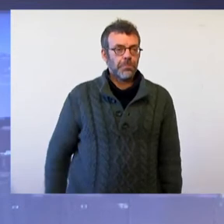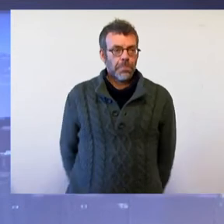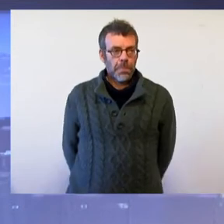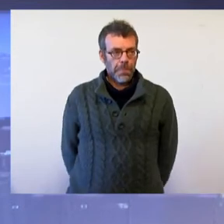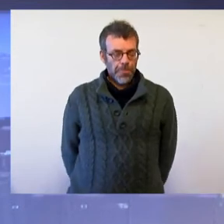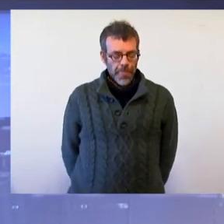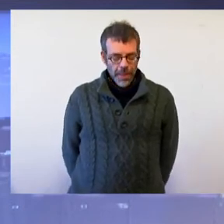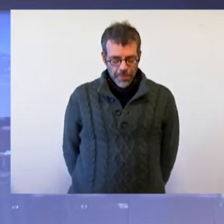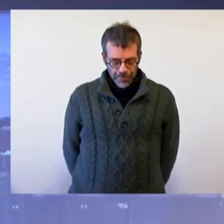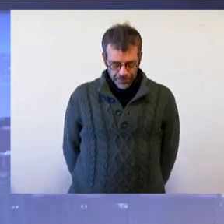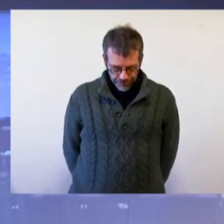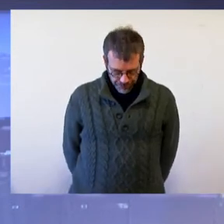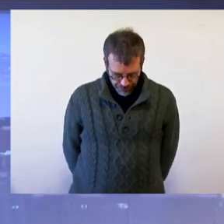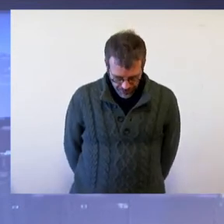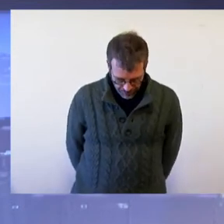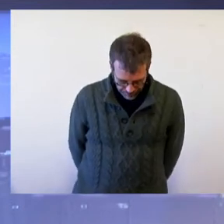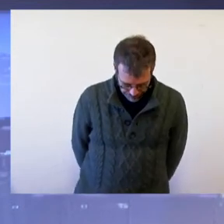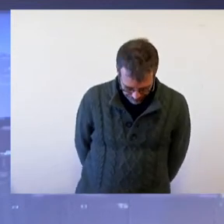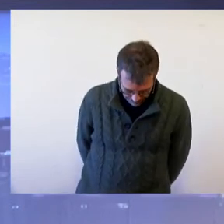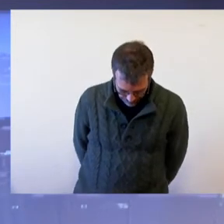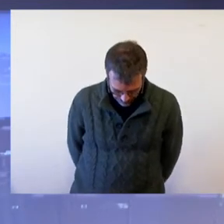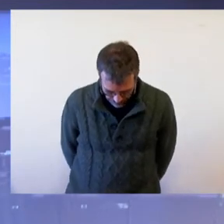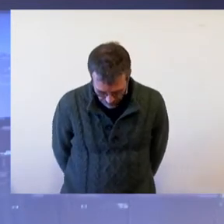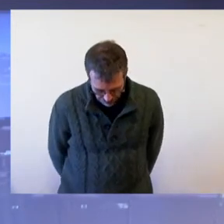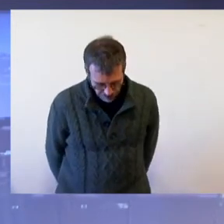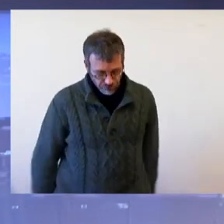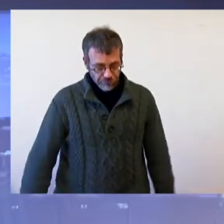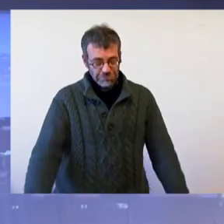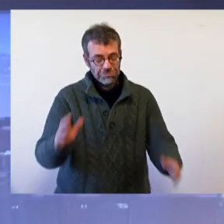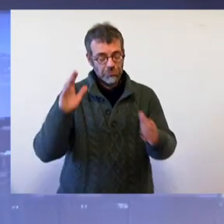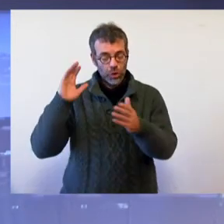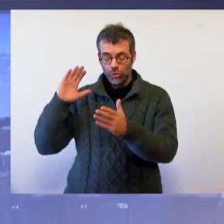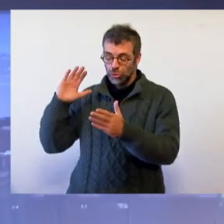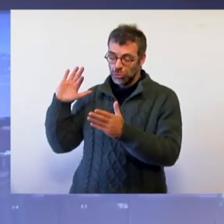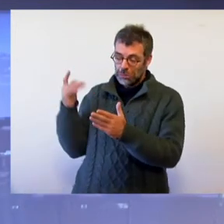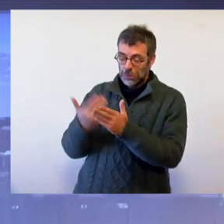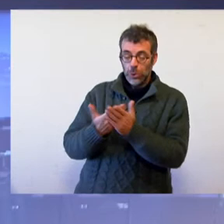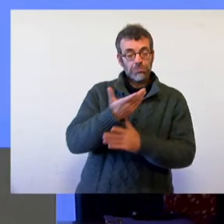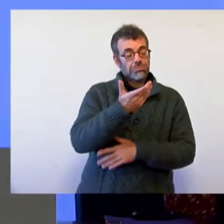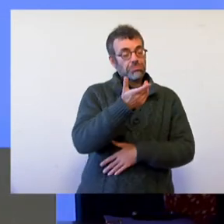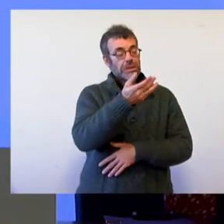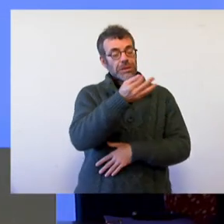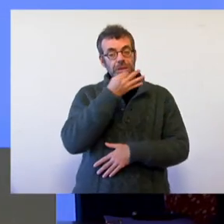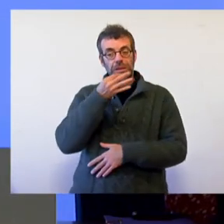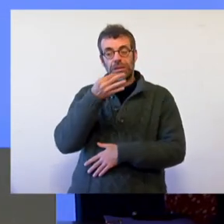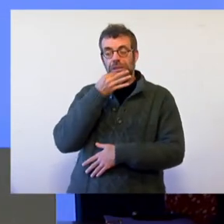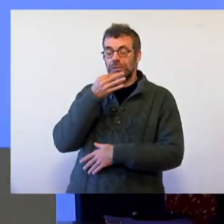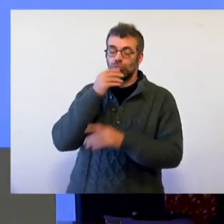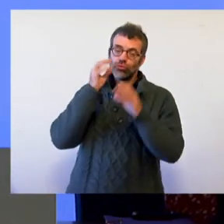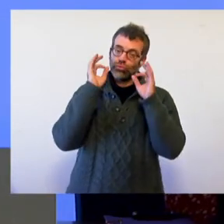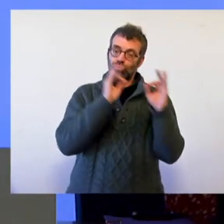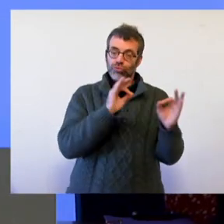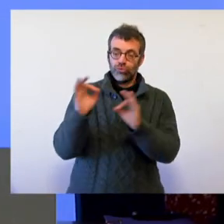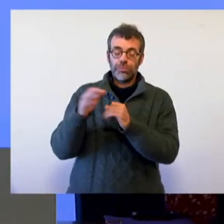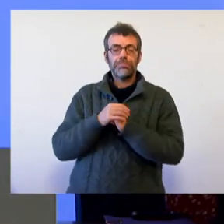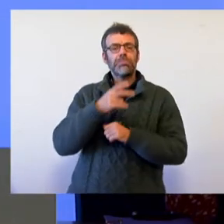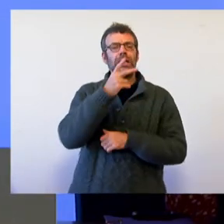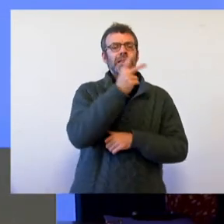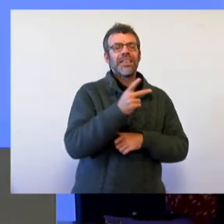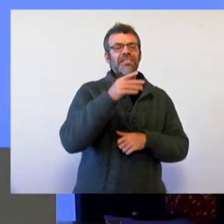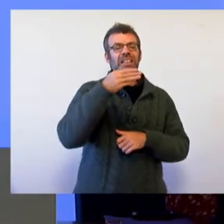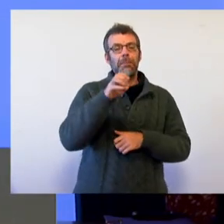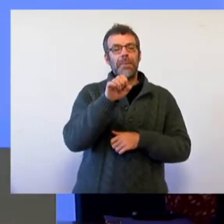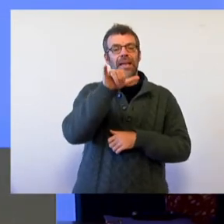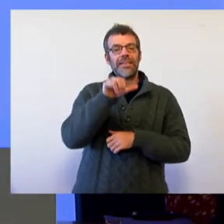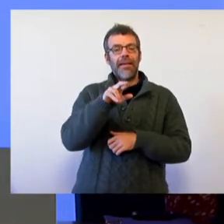Ça nous permet, tout ce que vous avez dit est essentiel. Kevin Meyer se prépare pour les JO de Paris. On